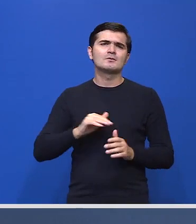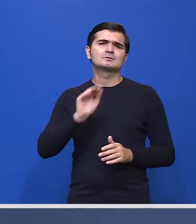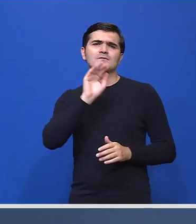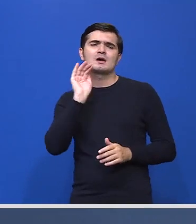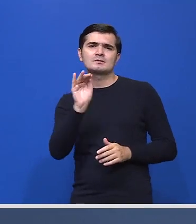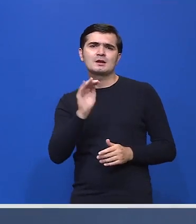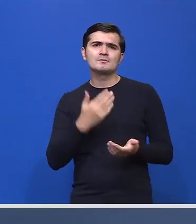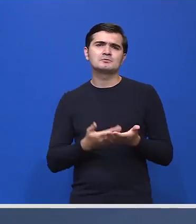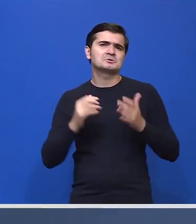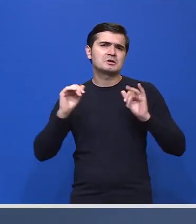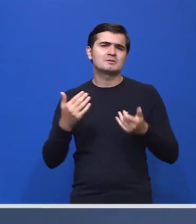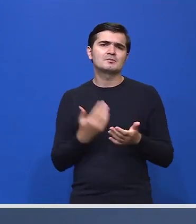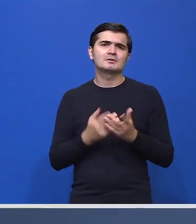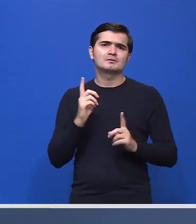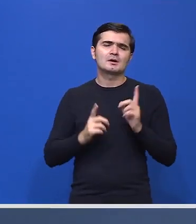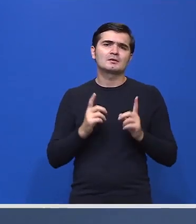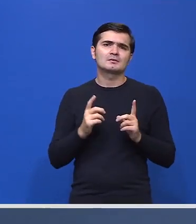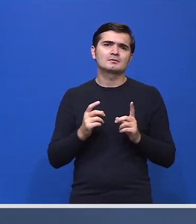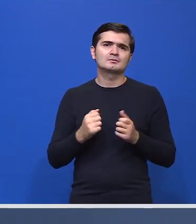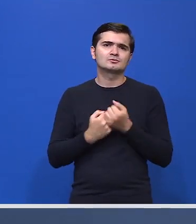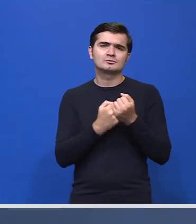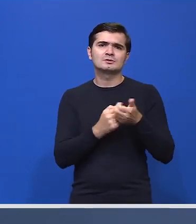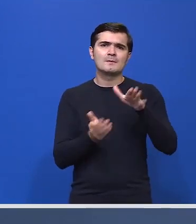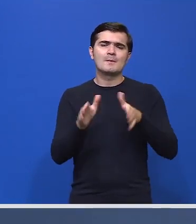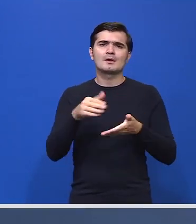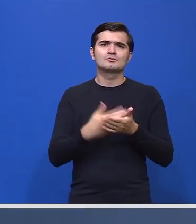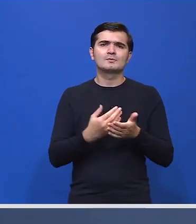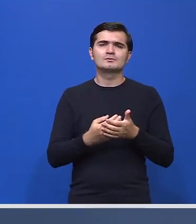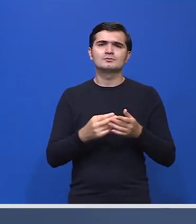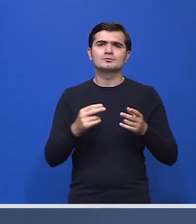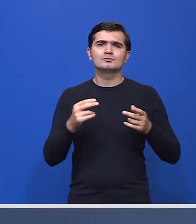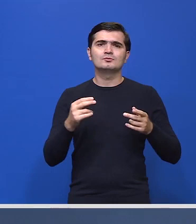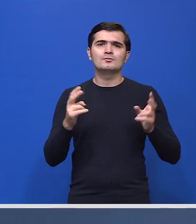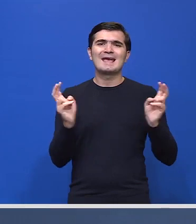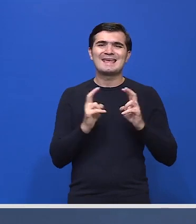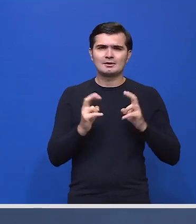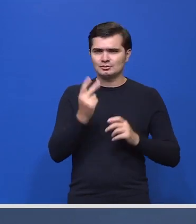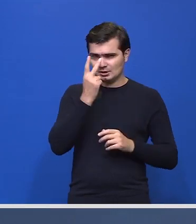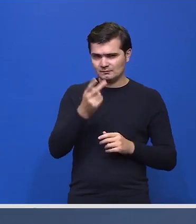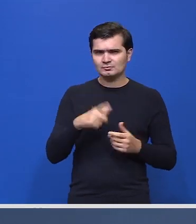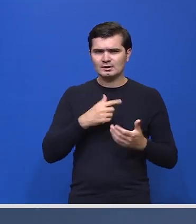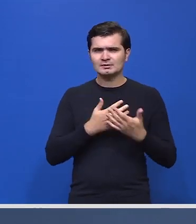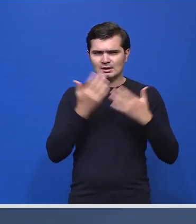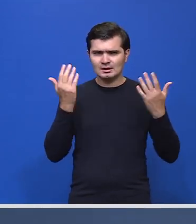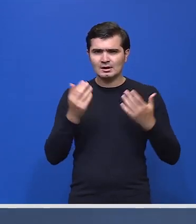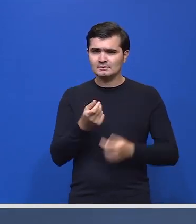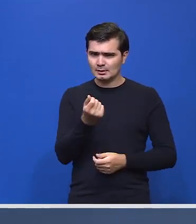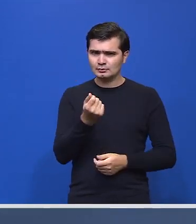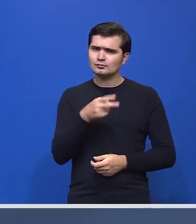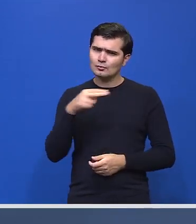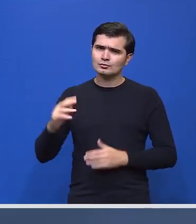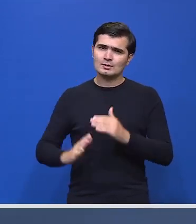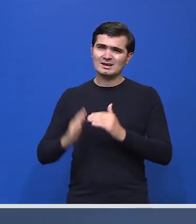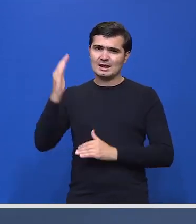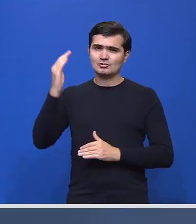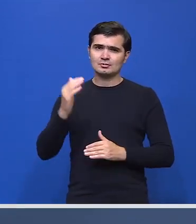susținerea pachetului în privința energiei, pentru că acolo este clar, ați văzut, prețurile continuă să crească